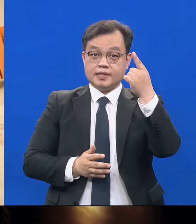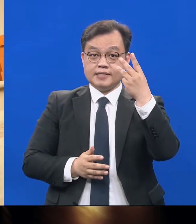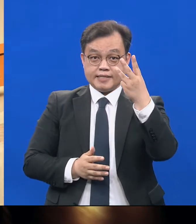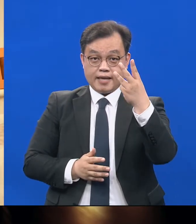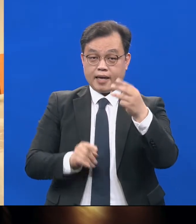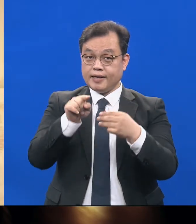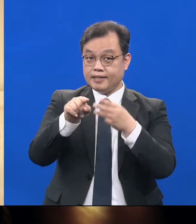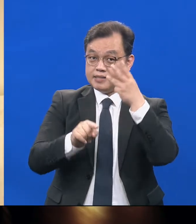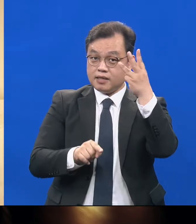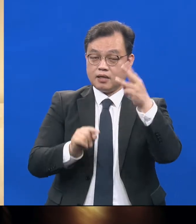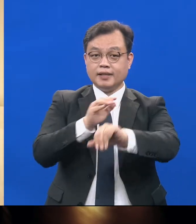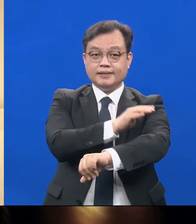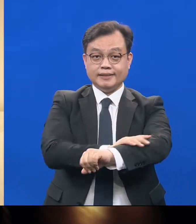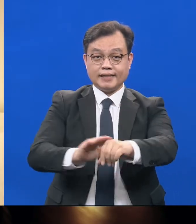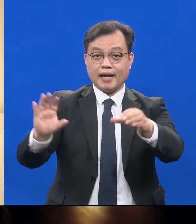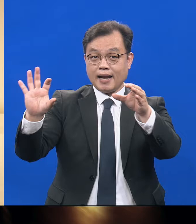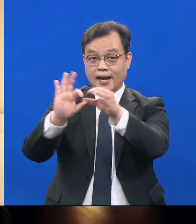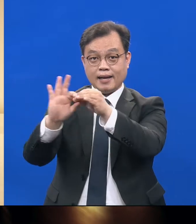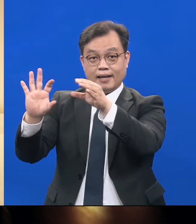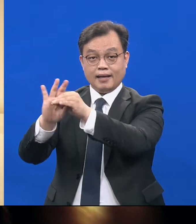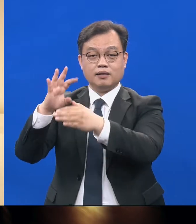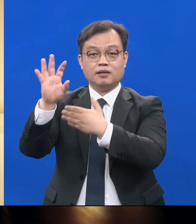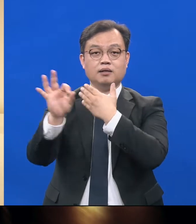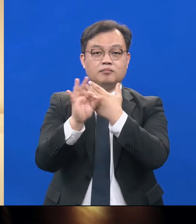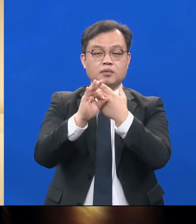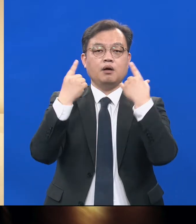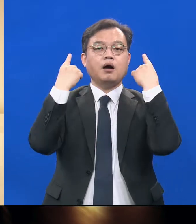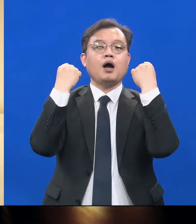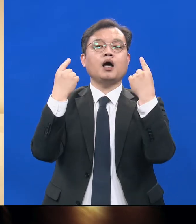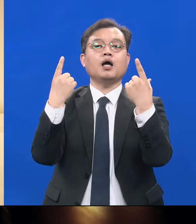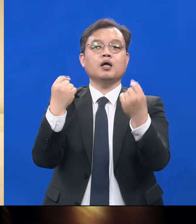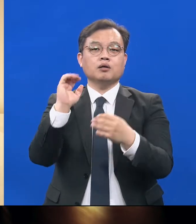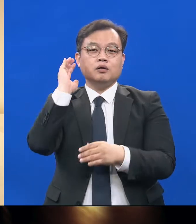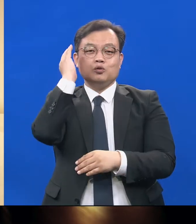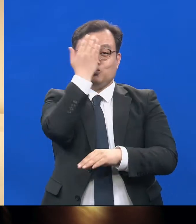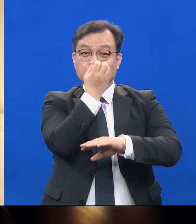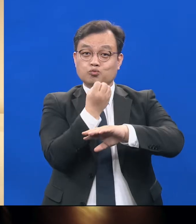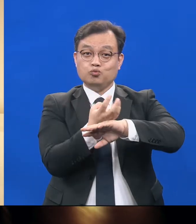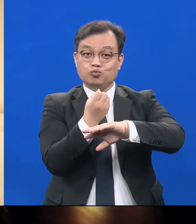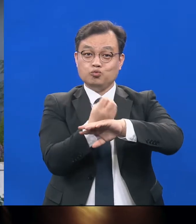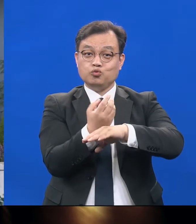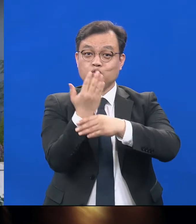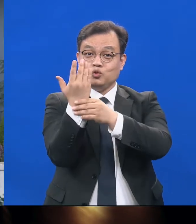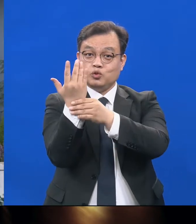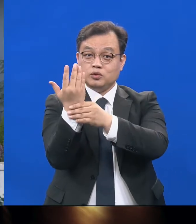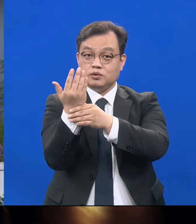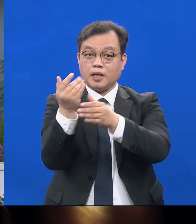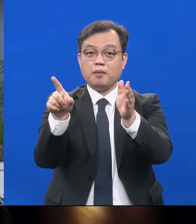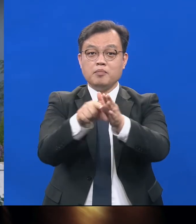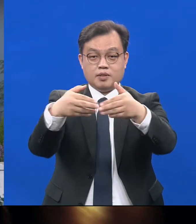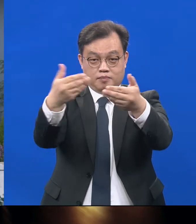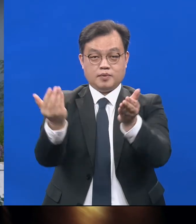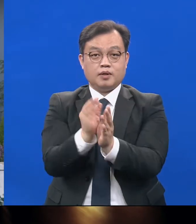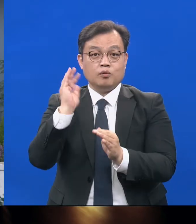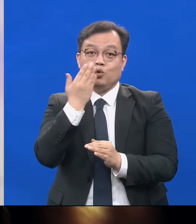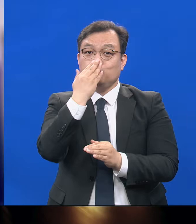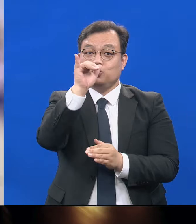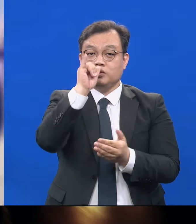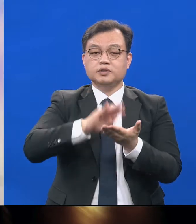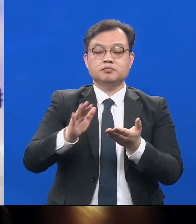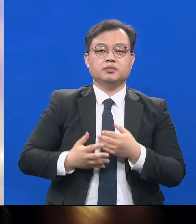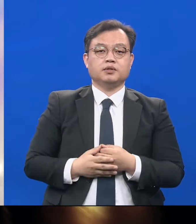잘 이어붙이면 한결같은 순금 등대파가 될 수가